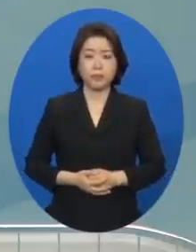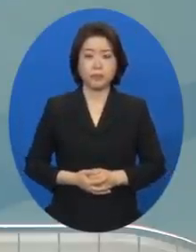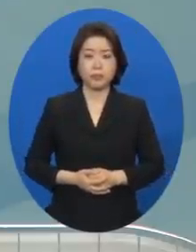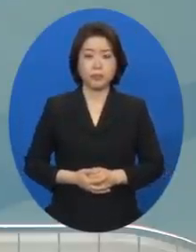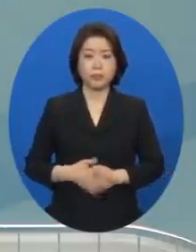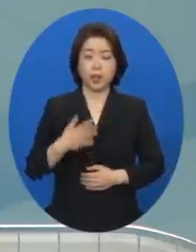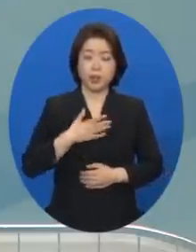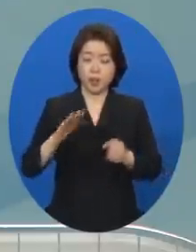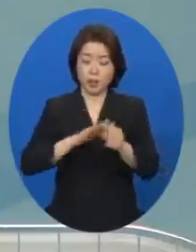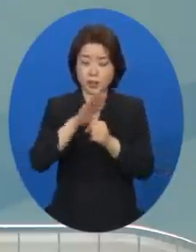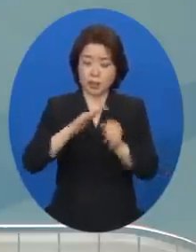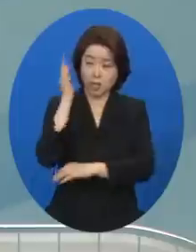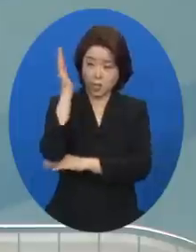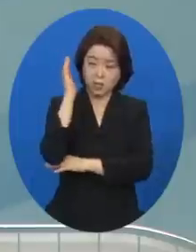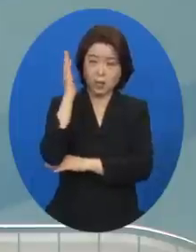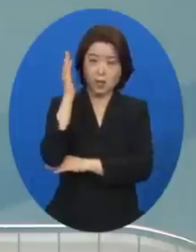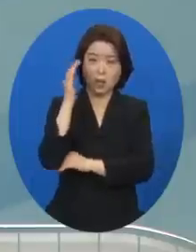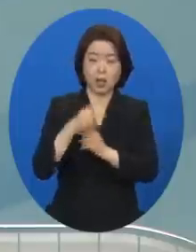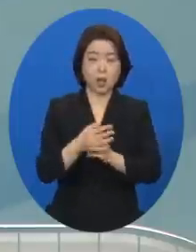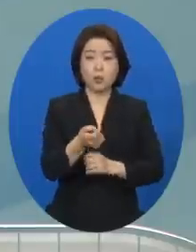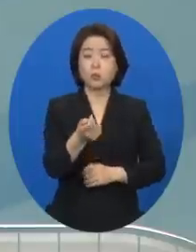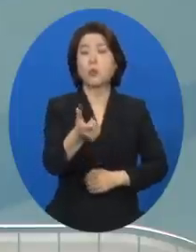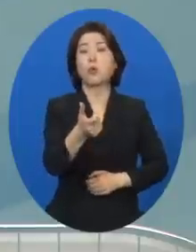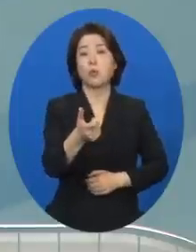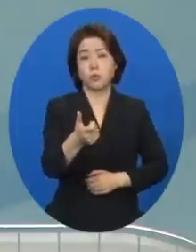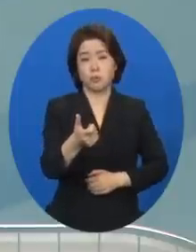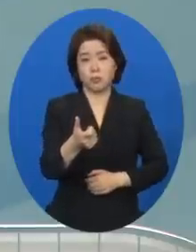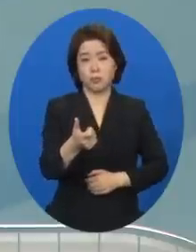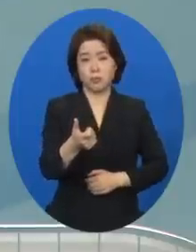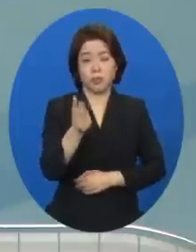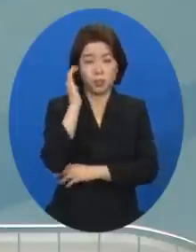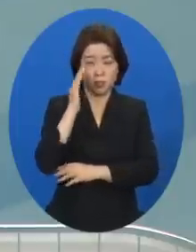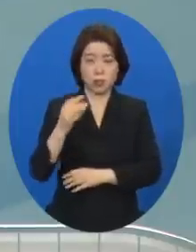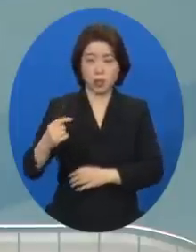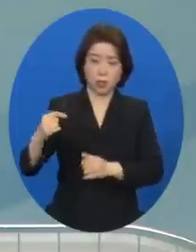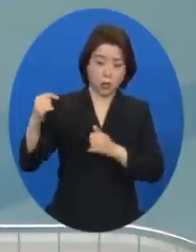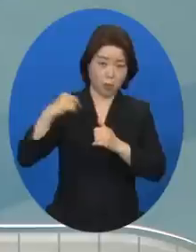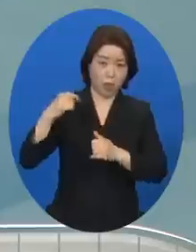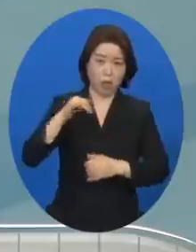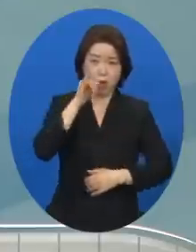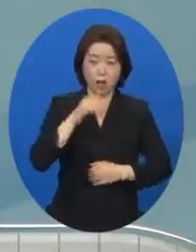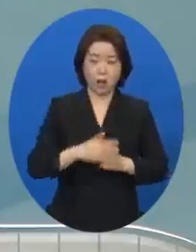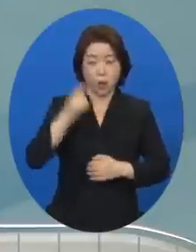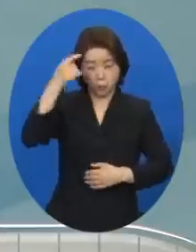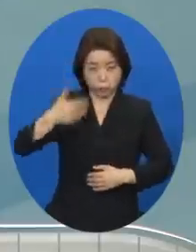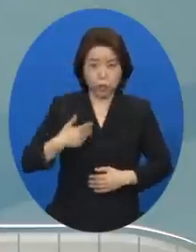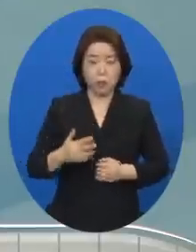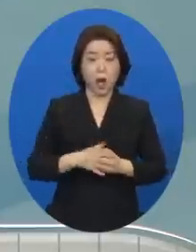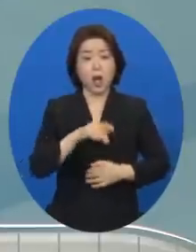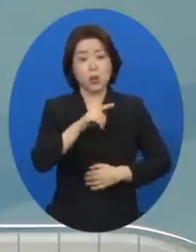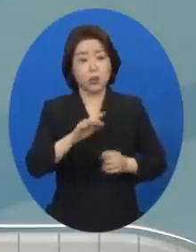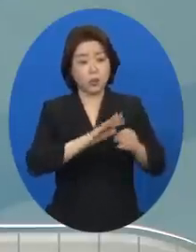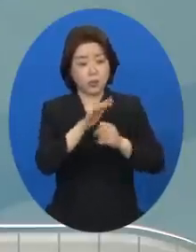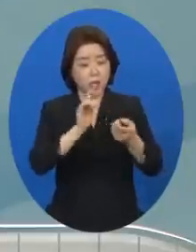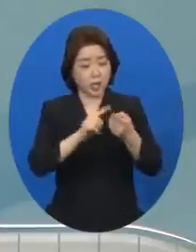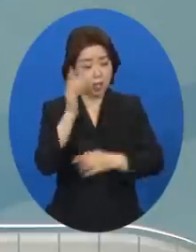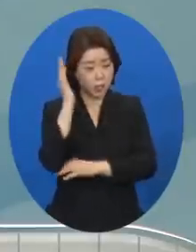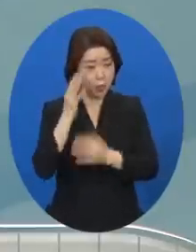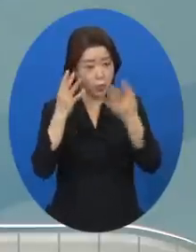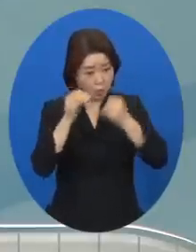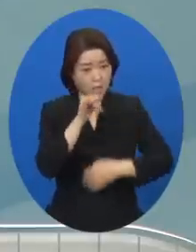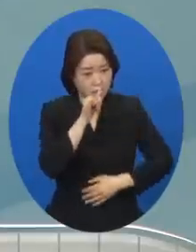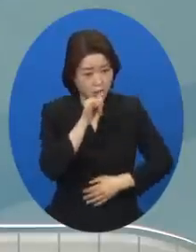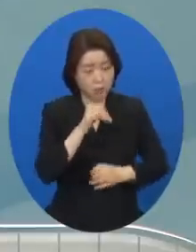제가 사랑에 대한 설교를 너무 적게 한다는 겁니다 그러면서 무르 세요 너가 사랑에 대한 설계를 많이 했다고 하는데